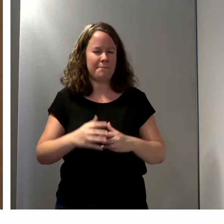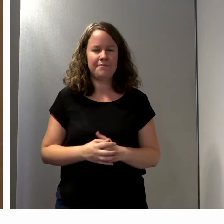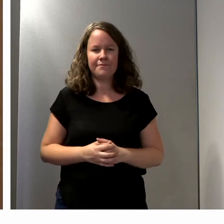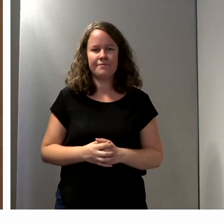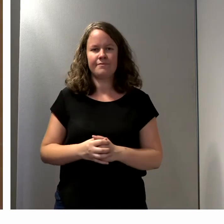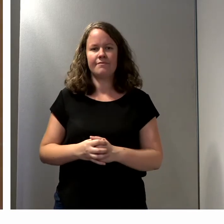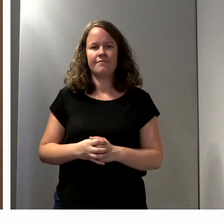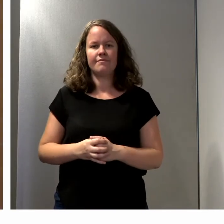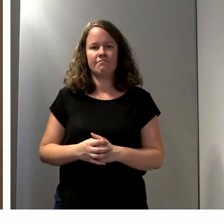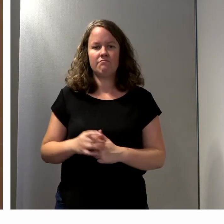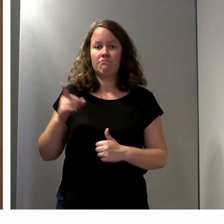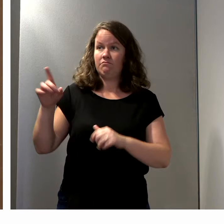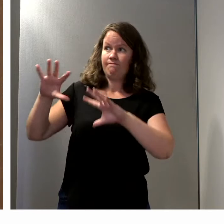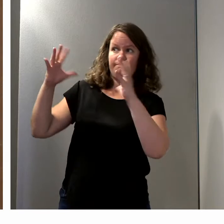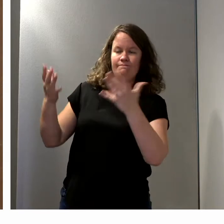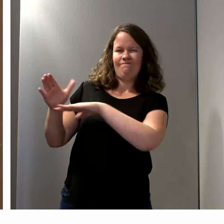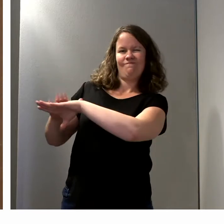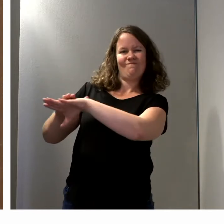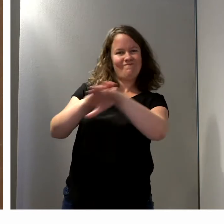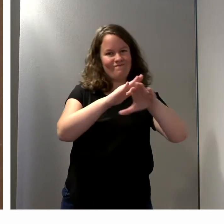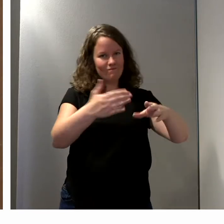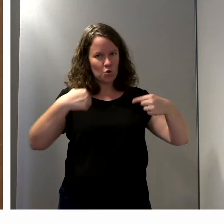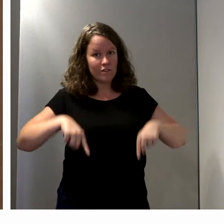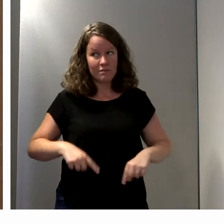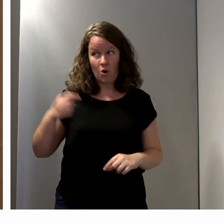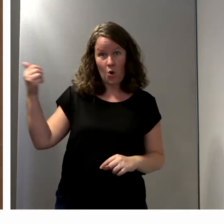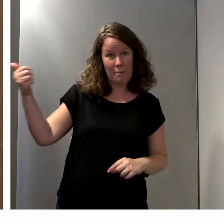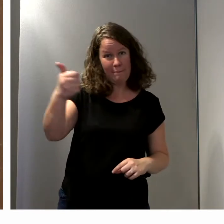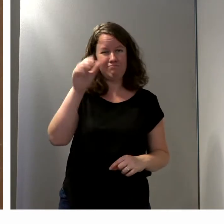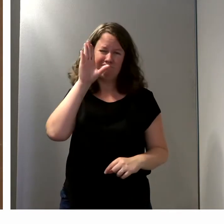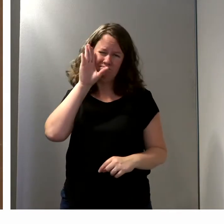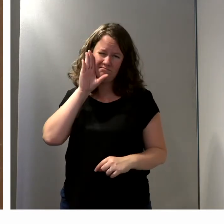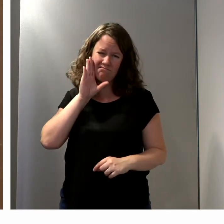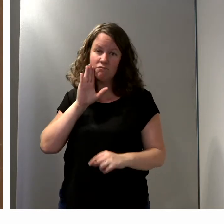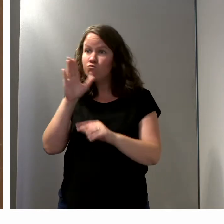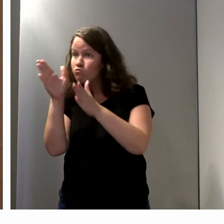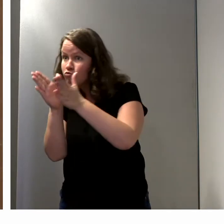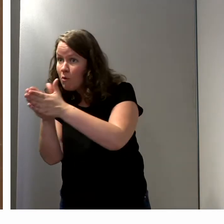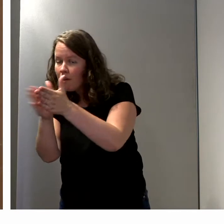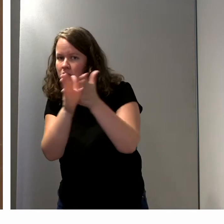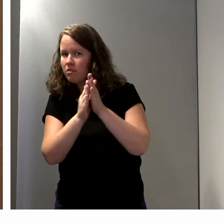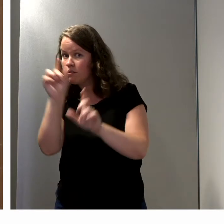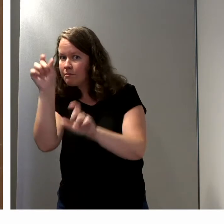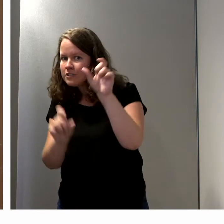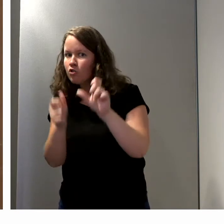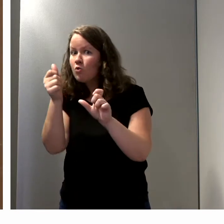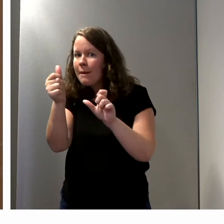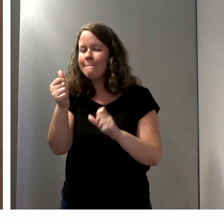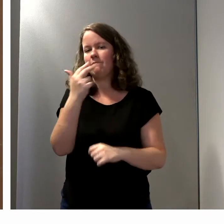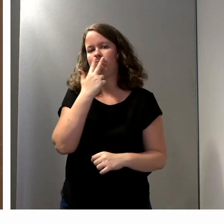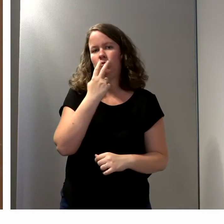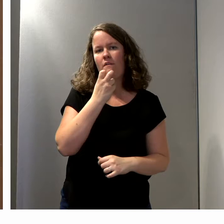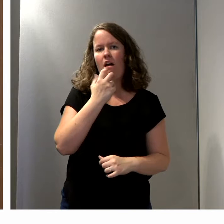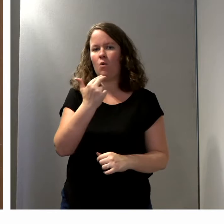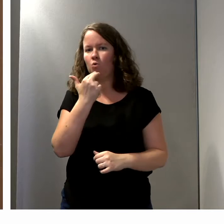administrations et les directions au sein des administrations à faire, c'est vraiment aller à la rencontre des usagers, des citoyens, pour confronter les parcours